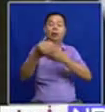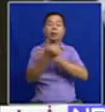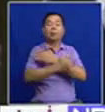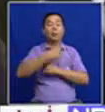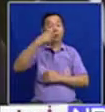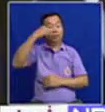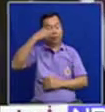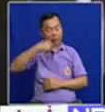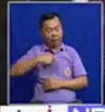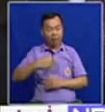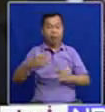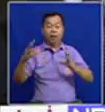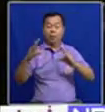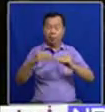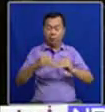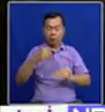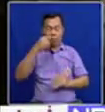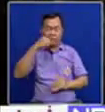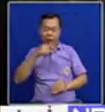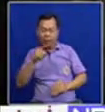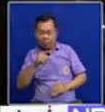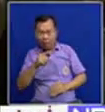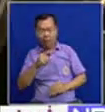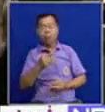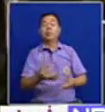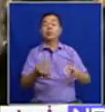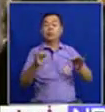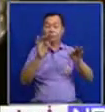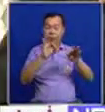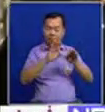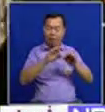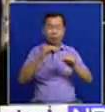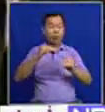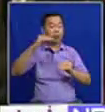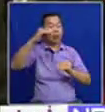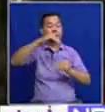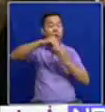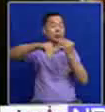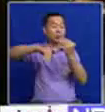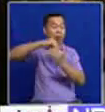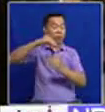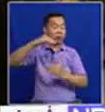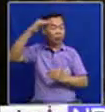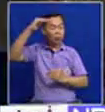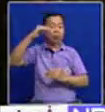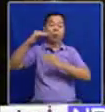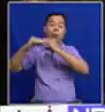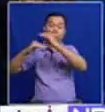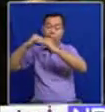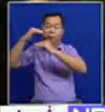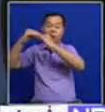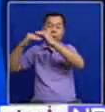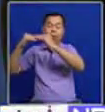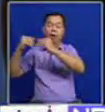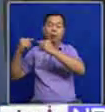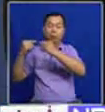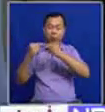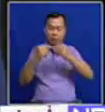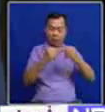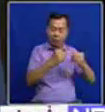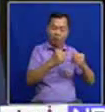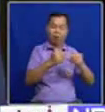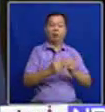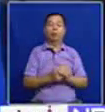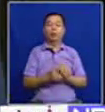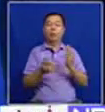ซึ่งการประชุมครั้งนี้ไทยได้ให้ความสำคัญกับเรื่องการเจริญเติบโตทางเศรษฐกิจและการพัฒนาอย่างยั่งยืนในการสร้างเทคโน